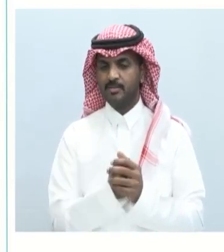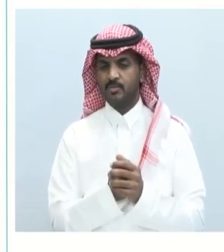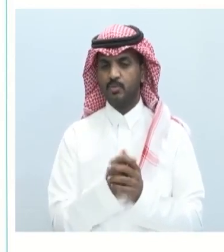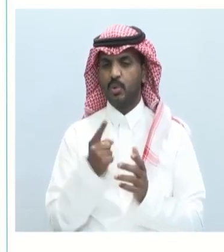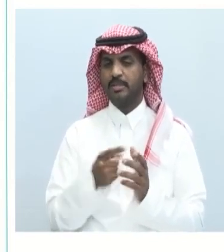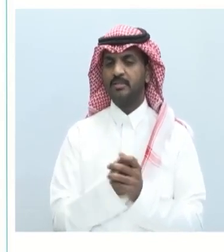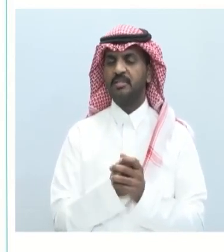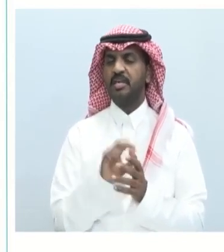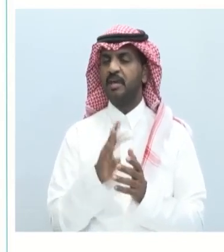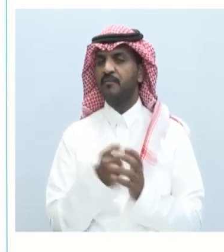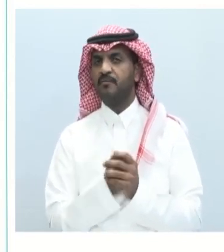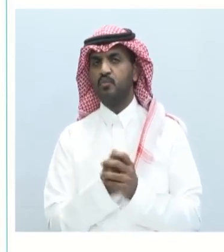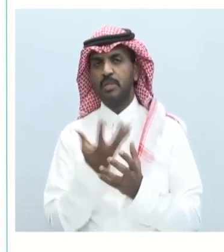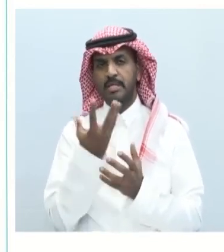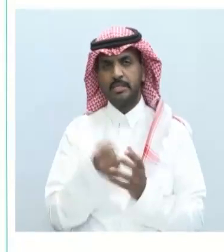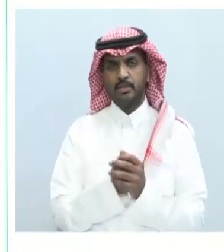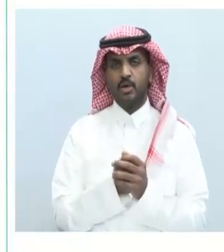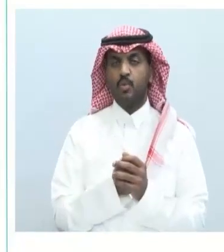وعرضها ومعالجتها